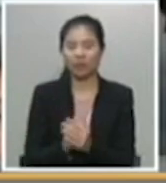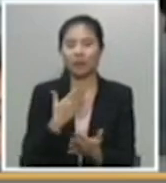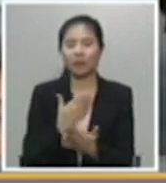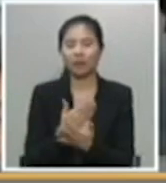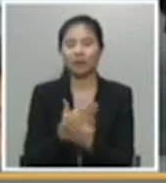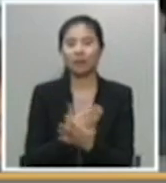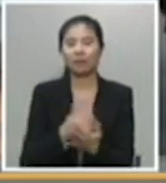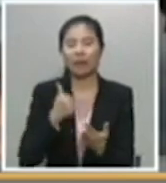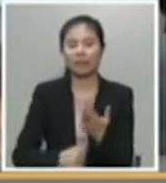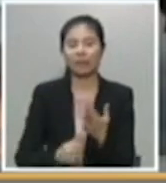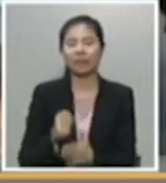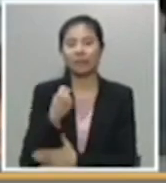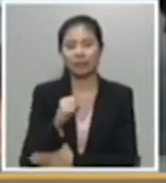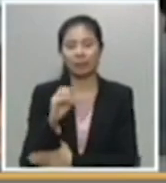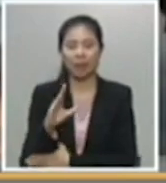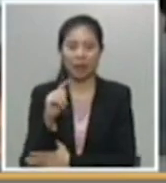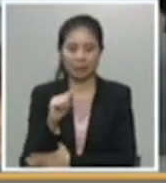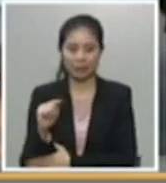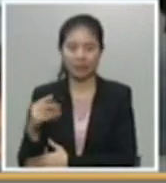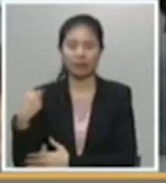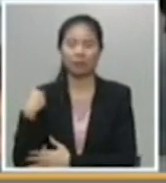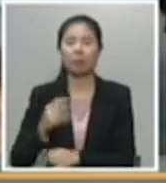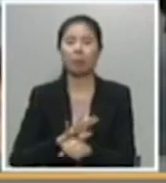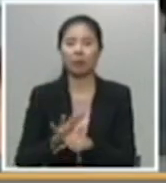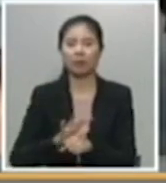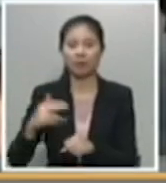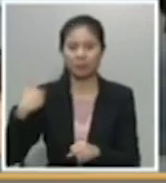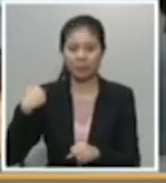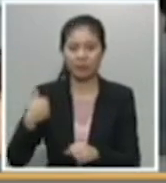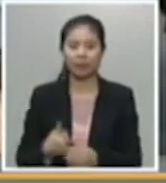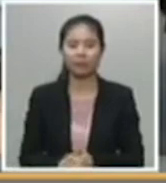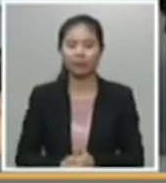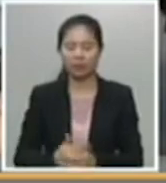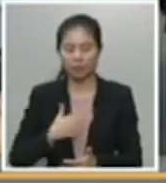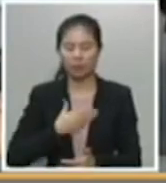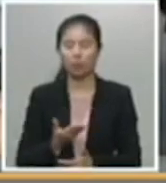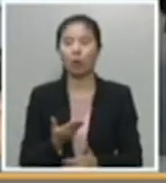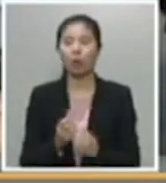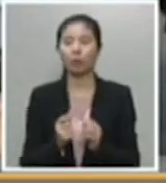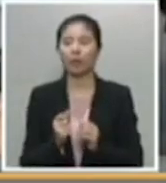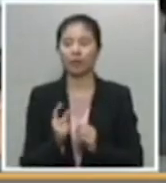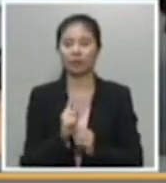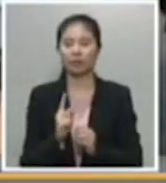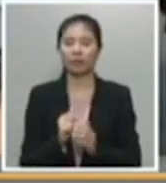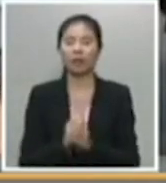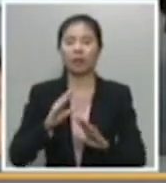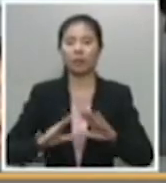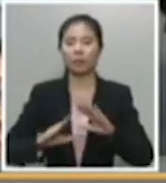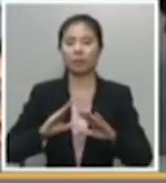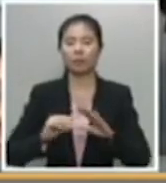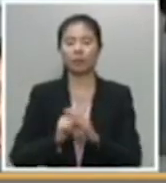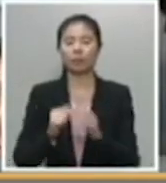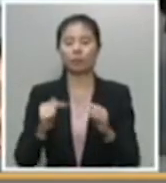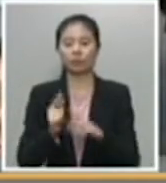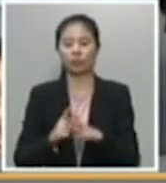ได้ 15% ของรายได้ของประเทศนั้นเนี่ยเพียงพอหรือไม่ผมก็จะขออนุญาตนะครับที่จะเปรียบเทียบกับความต้องการ